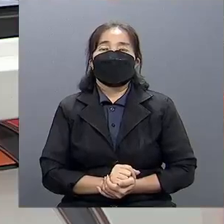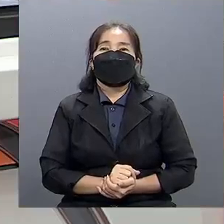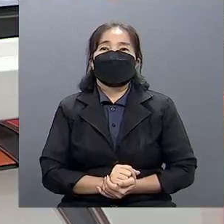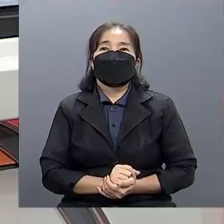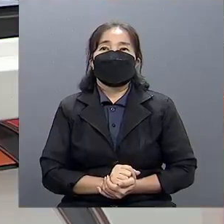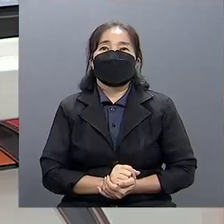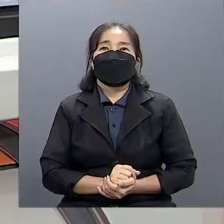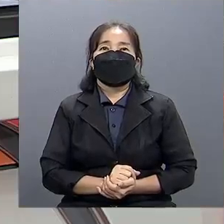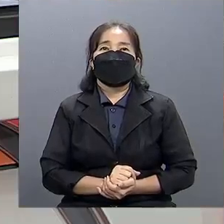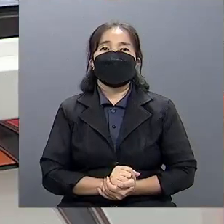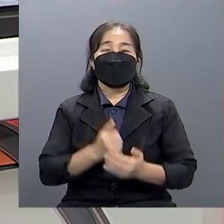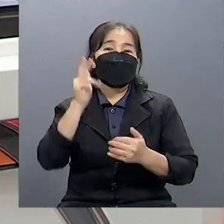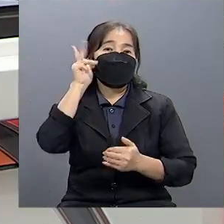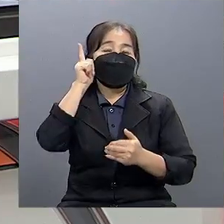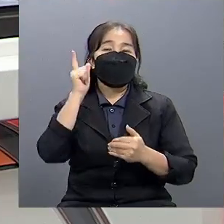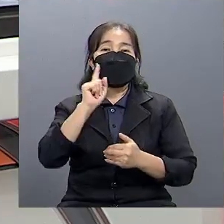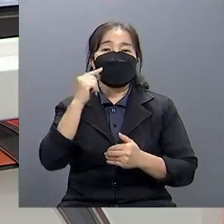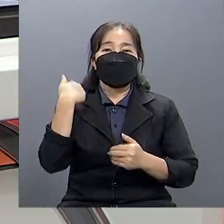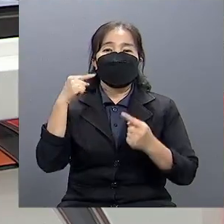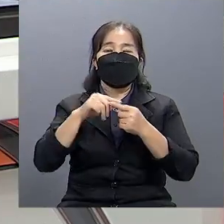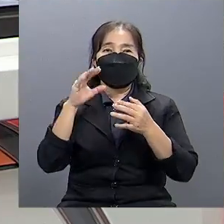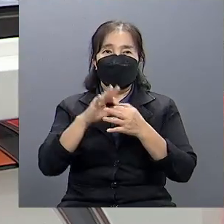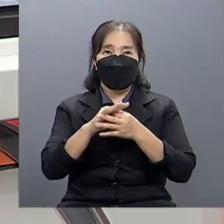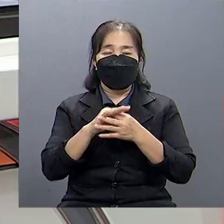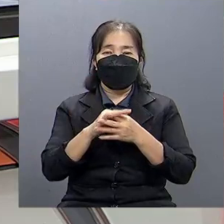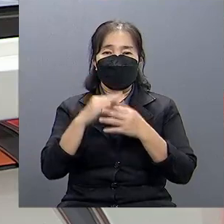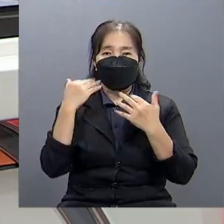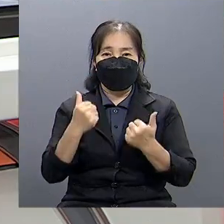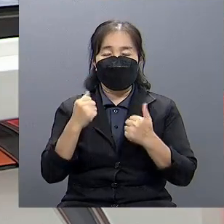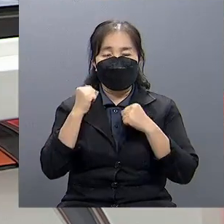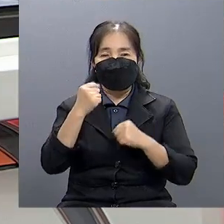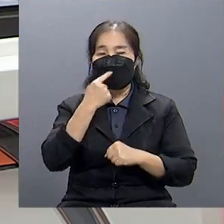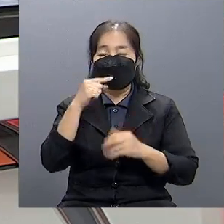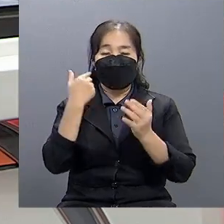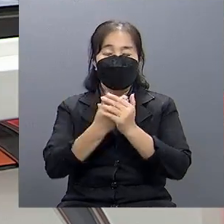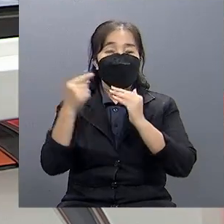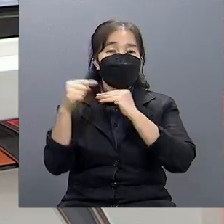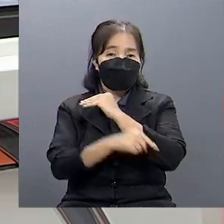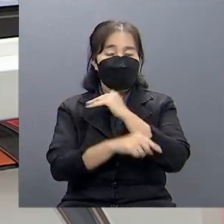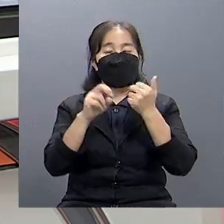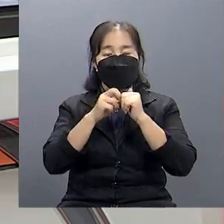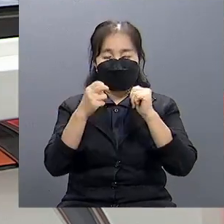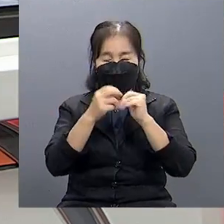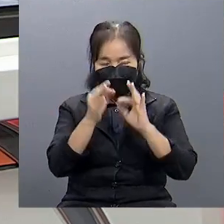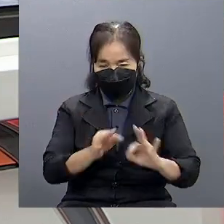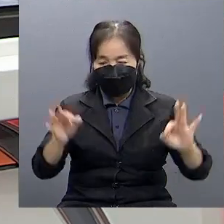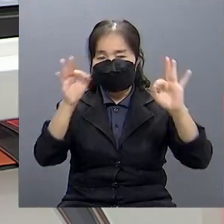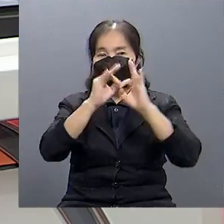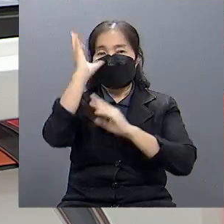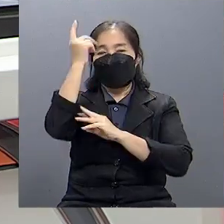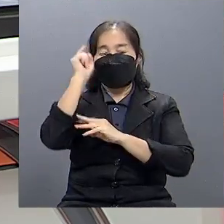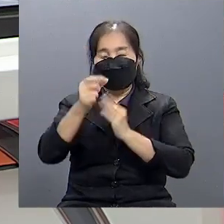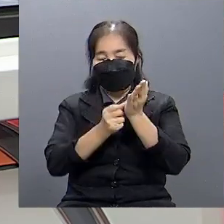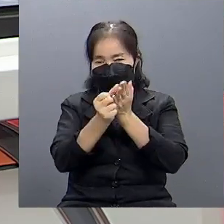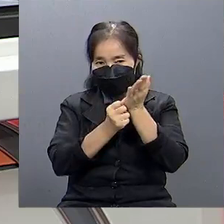ผู้ชมที่เล่าเรื่องดัชนี CPI ไปเมื่อสักครู่นี้กำลังจะบอกว่าการทุจริตเนี่ยมันเป็นปัญหาใหญ่ระดับโลกที่ต้องเร่งแก้ไขค่ะถึงแ